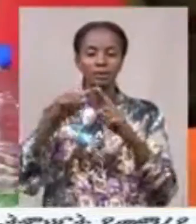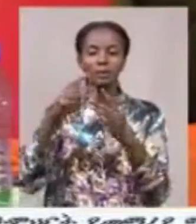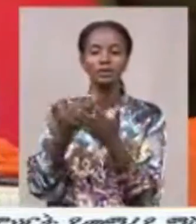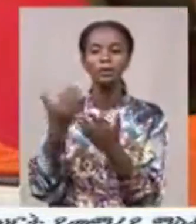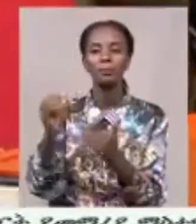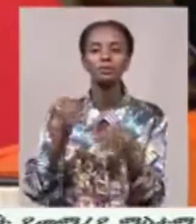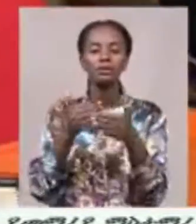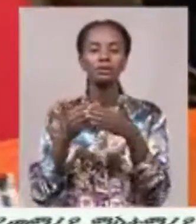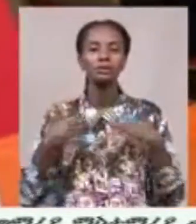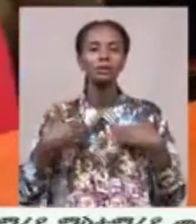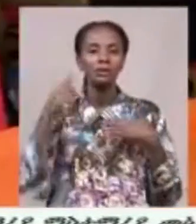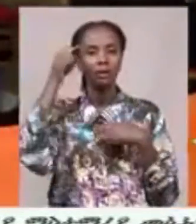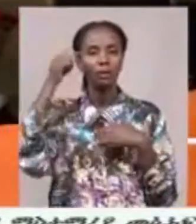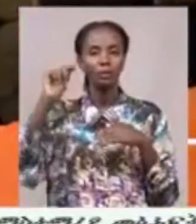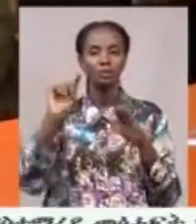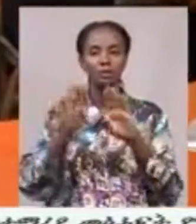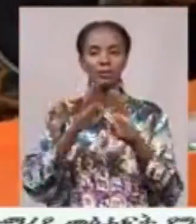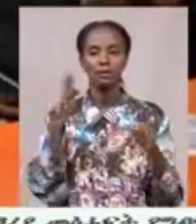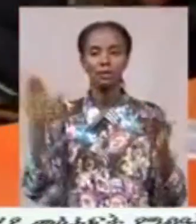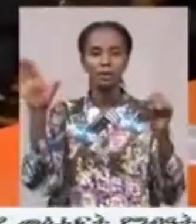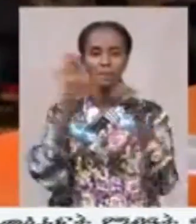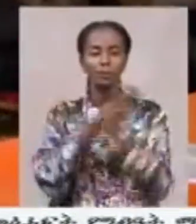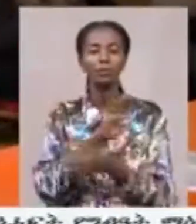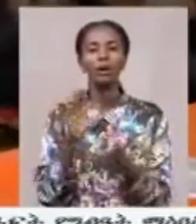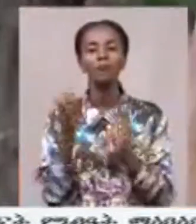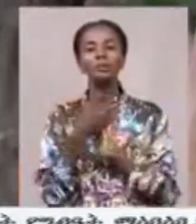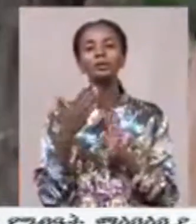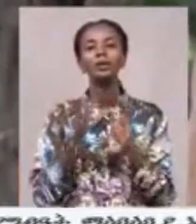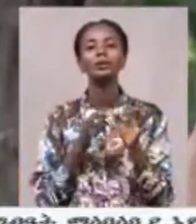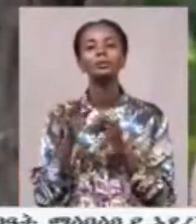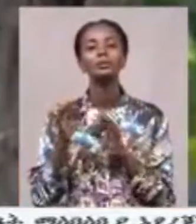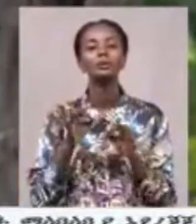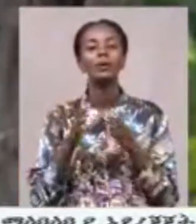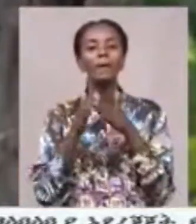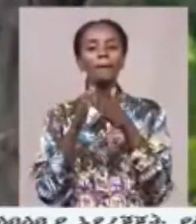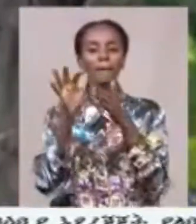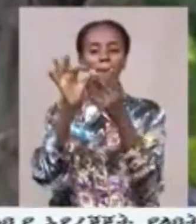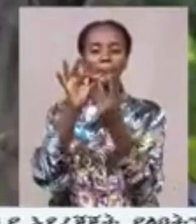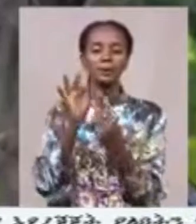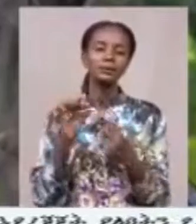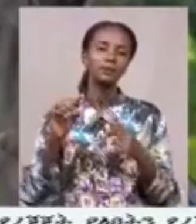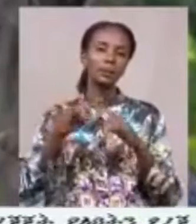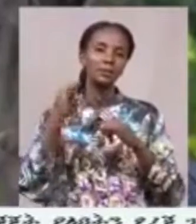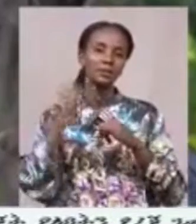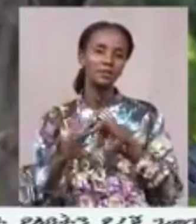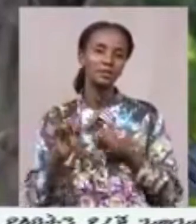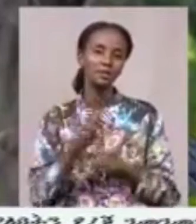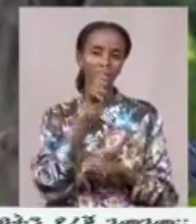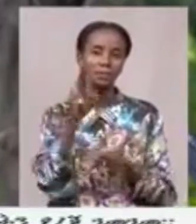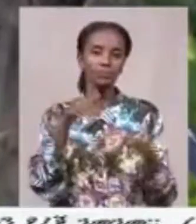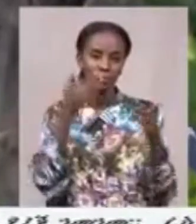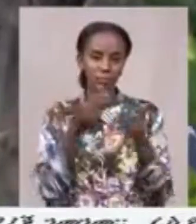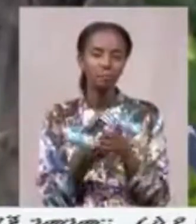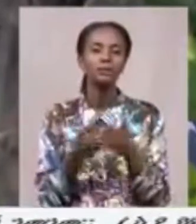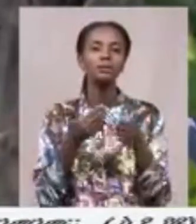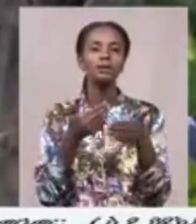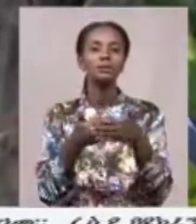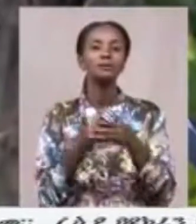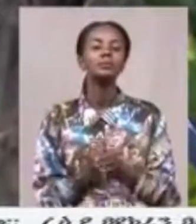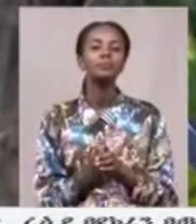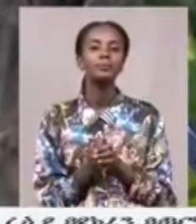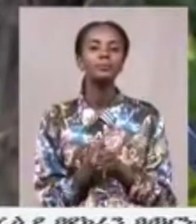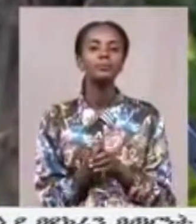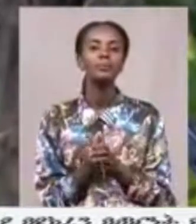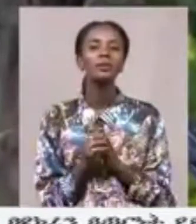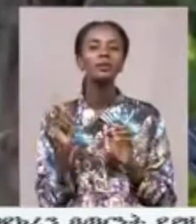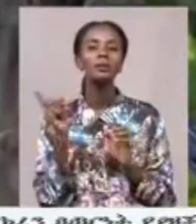ድረስ ያለውን የቴክኖሎጂ ክፍተት የሚሞላ እንደሆነ ተገልጿል። ከአመራረት እስከ መጨረሻው ተጠቃሚ እስኪደርስ ድረስ